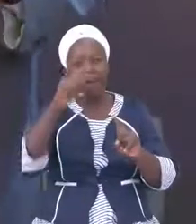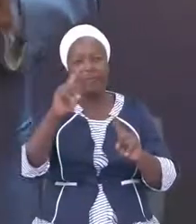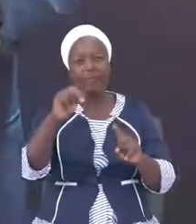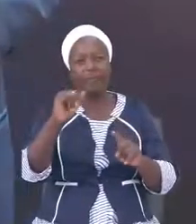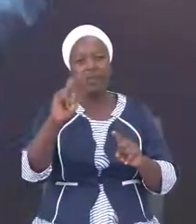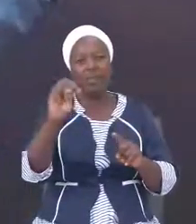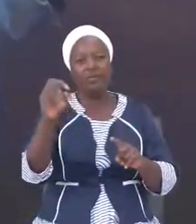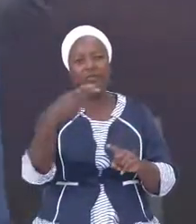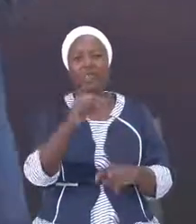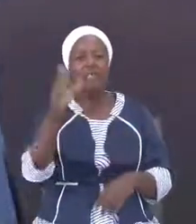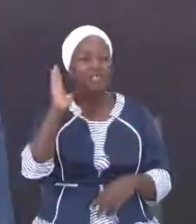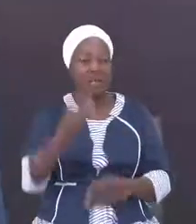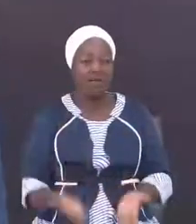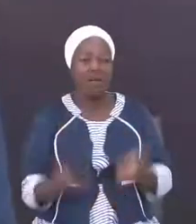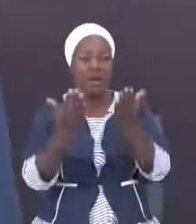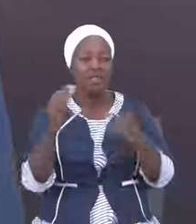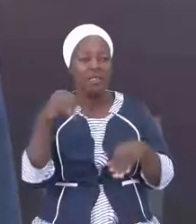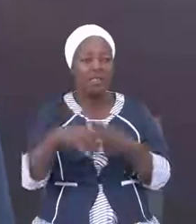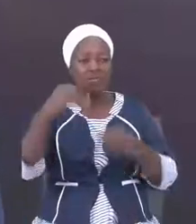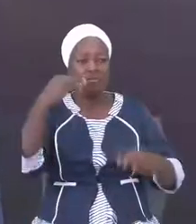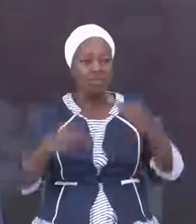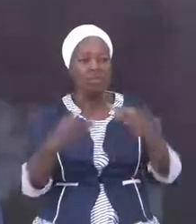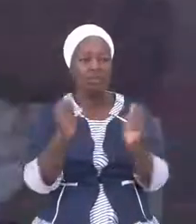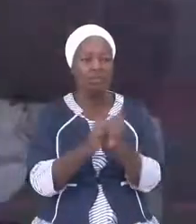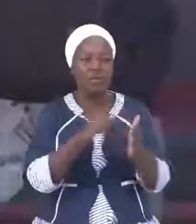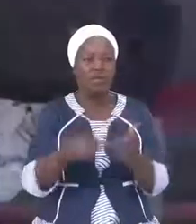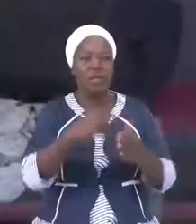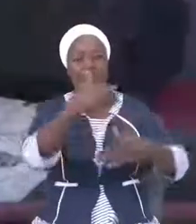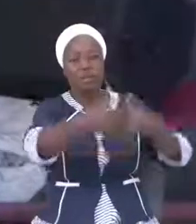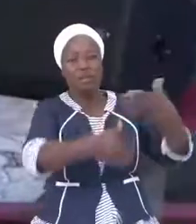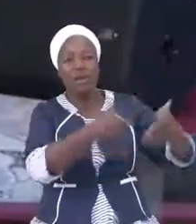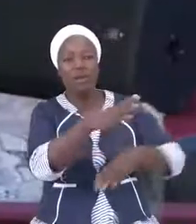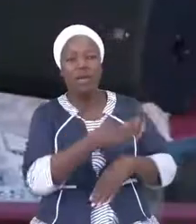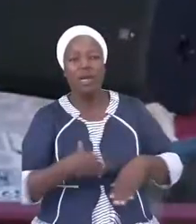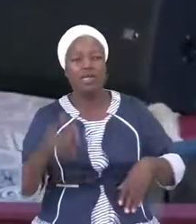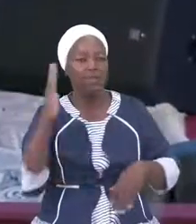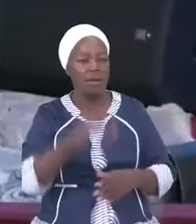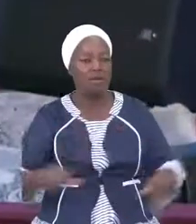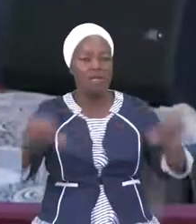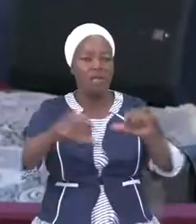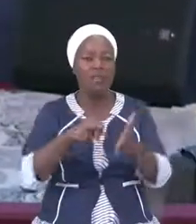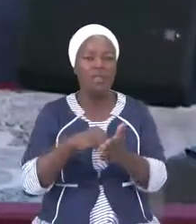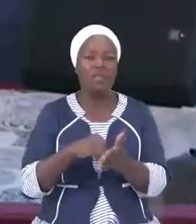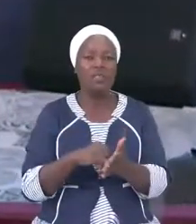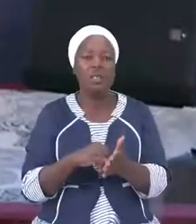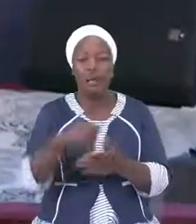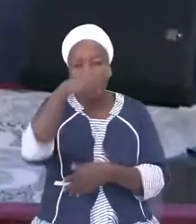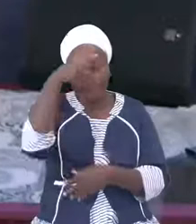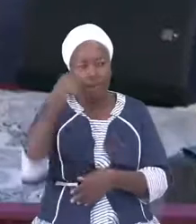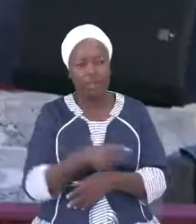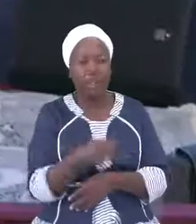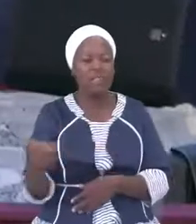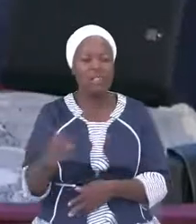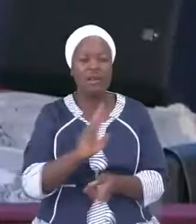sera 3 jours et 3 nuits dans le sein de la terre. 41. Les hommes de Ninive se lèveront